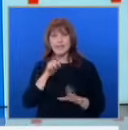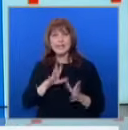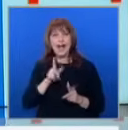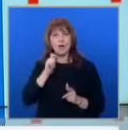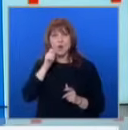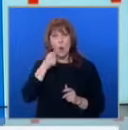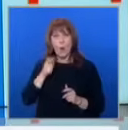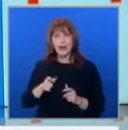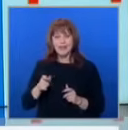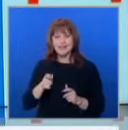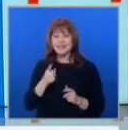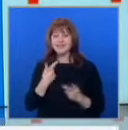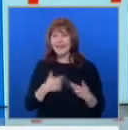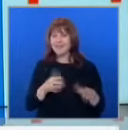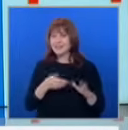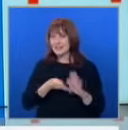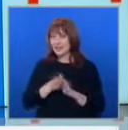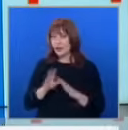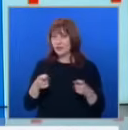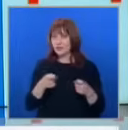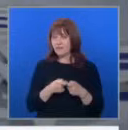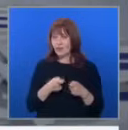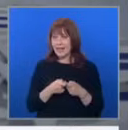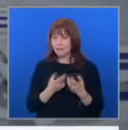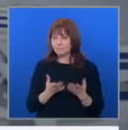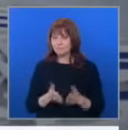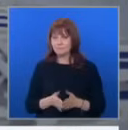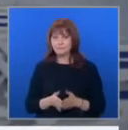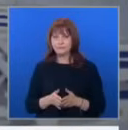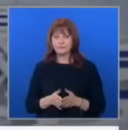да избегнат мобилизацията, разказва Емилия Запартова.